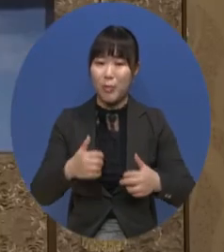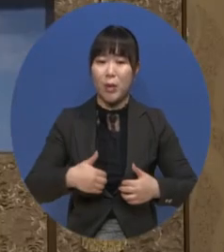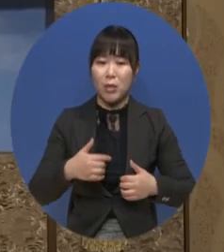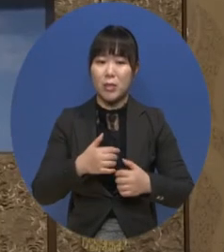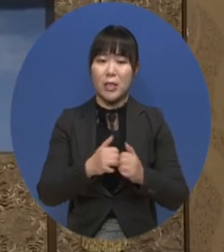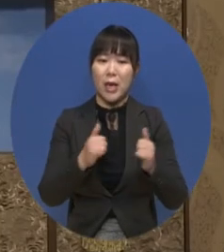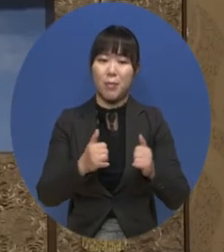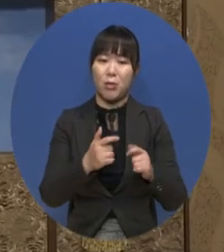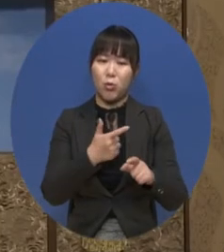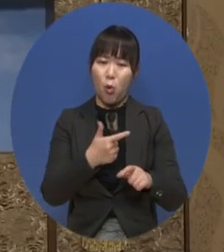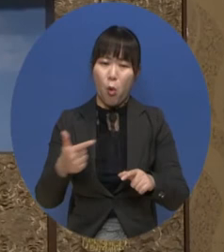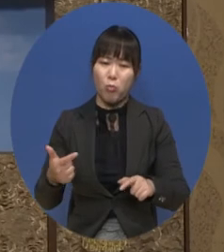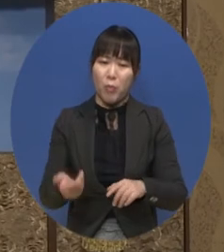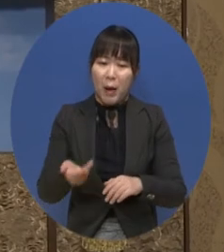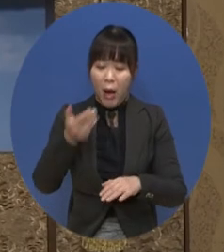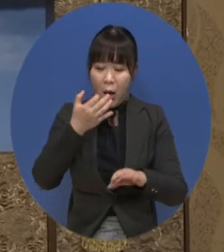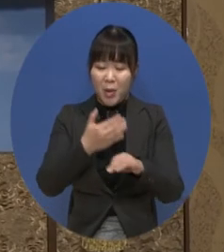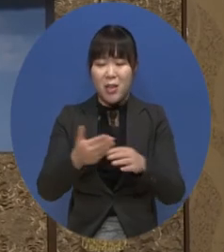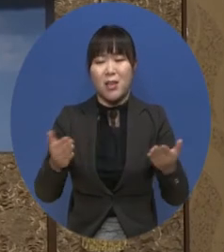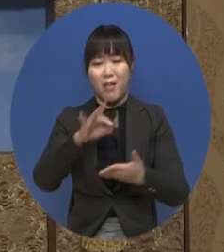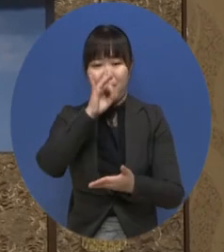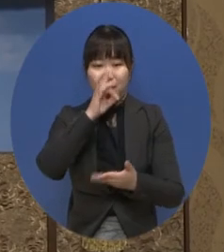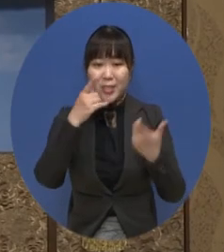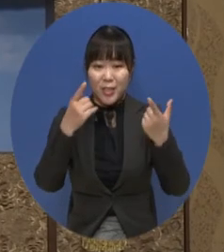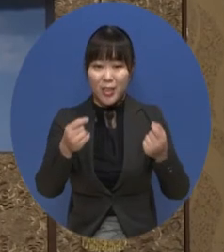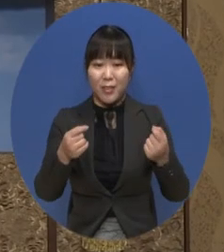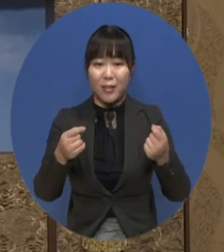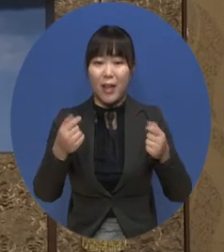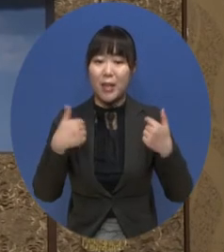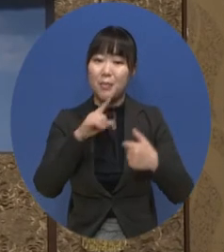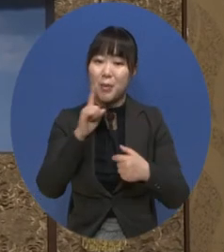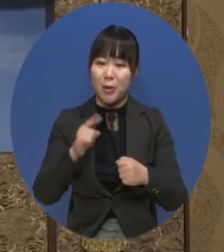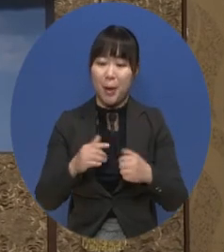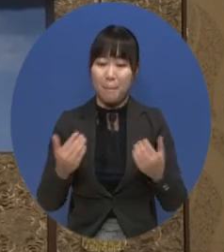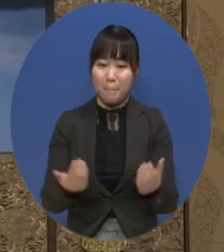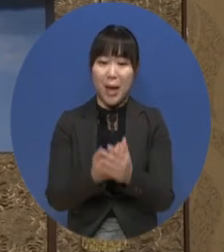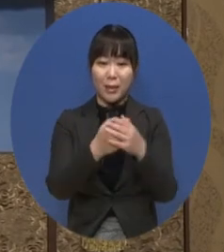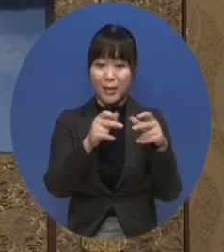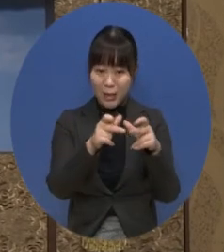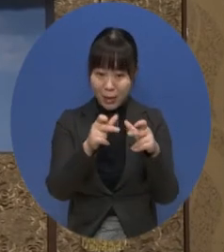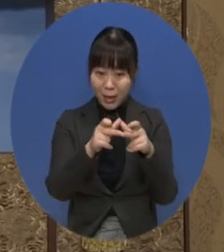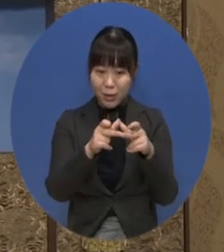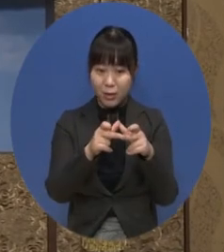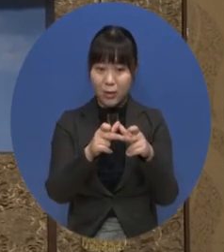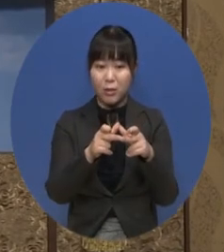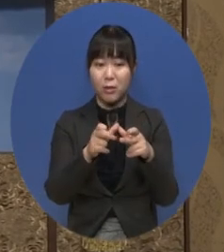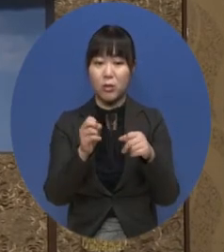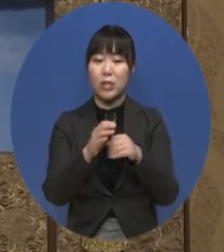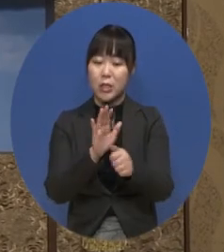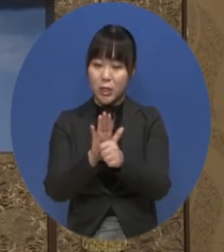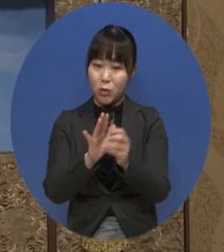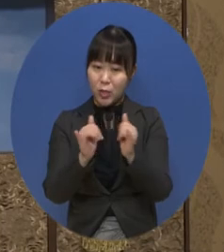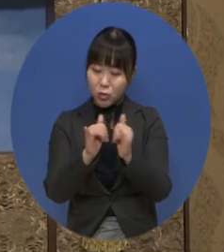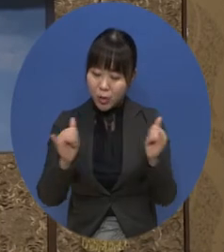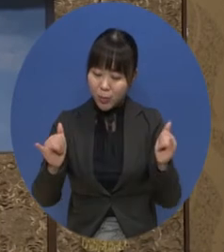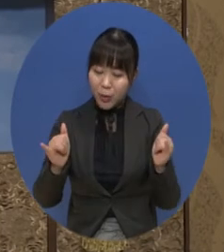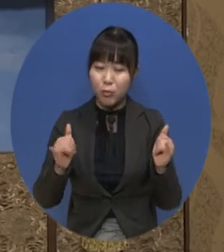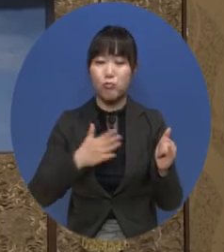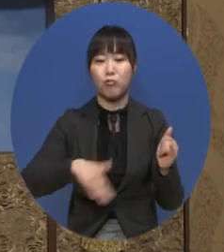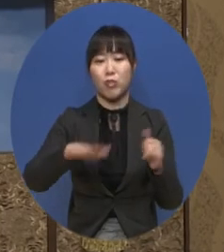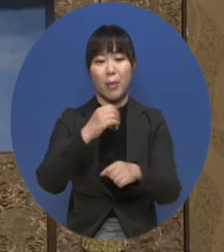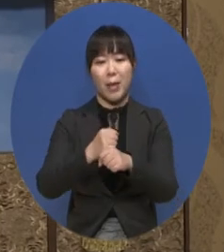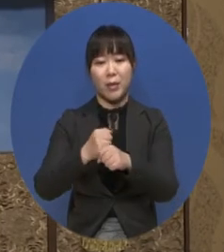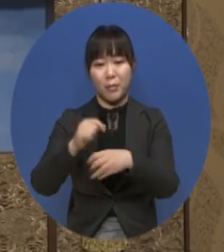없대면 일을 할 수 없기 때문에 생각을 하는데 네. 항상 그런 것 같아요. 발달장애인 혹은 발달장애인을 지원하는 사람들이 저희가